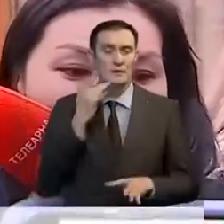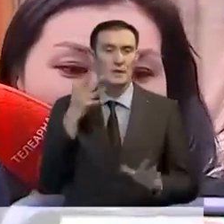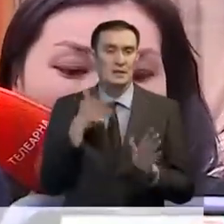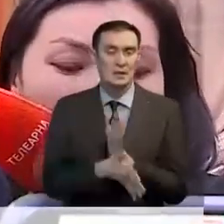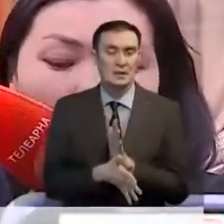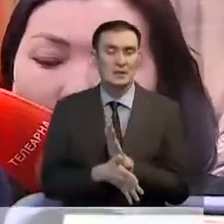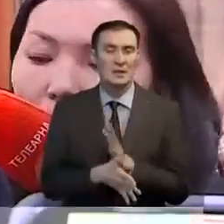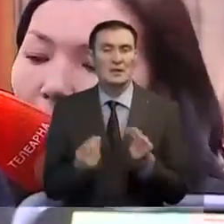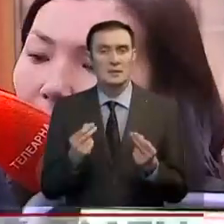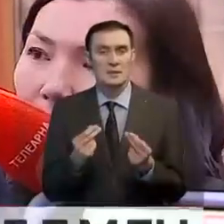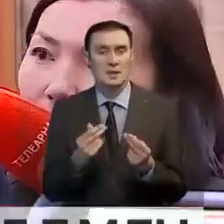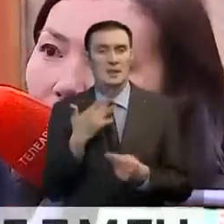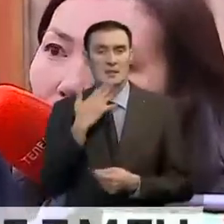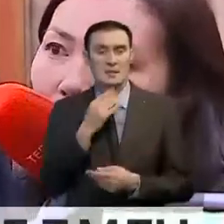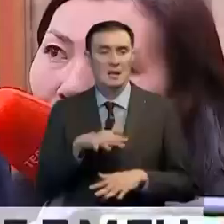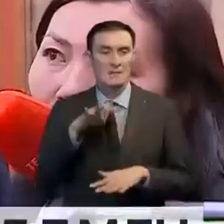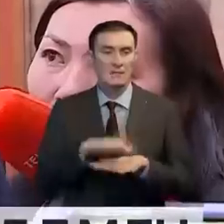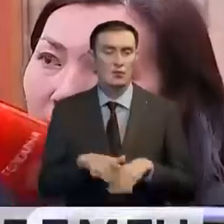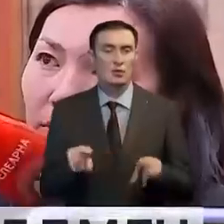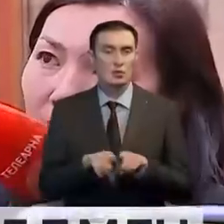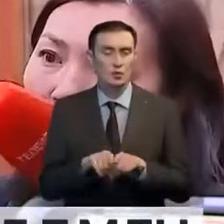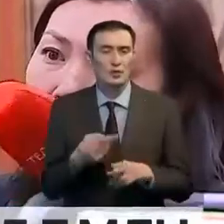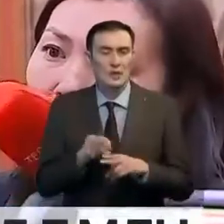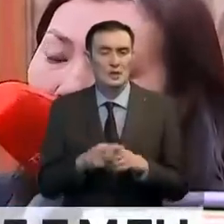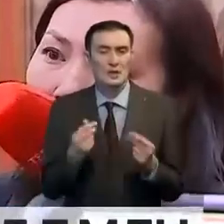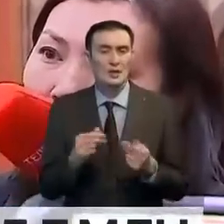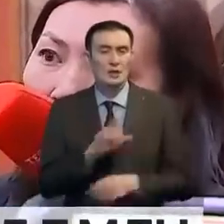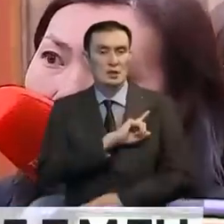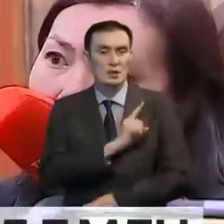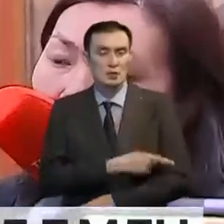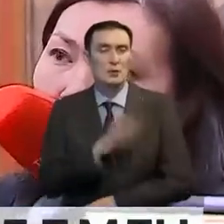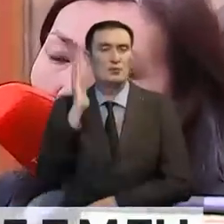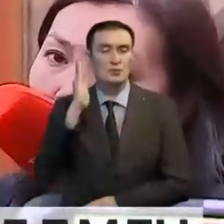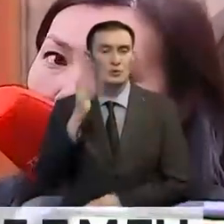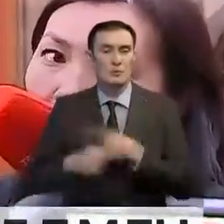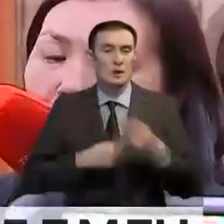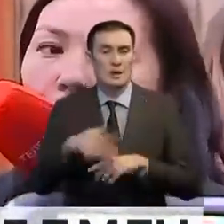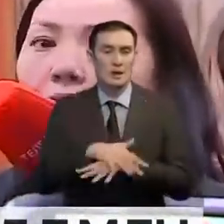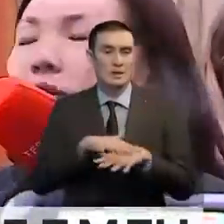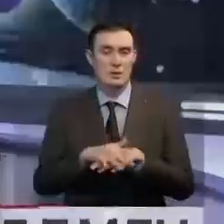деньги национального фонда. Они тоже определенные ресурсы, которые мы должны оставить для будущего поколения.